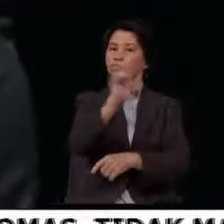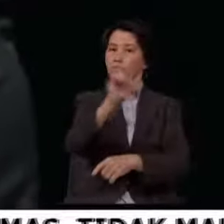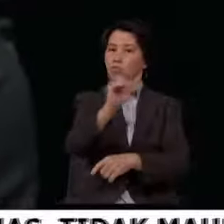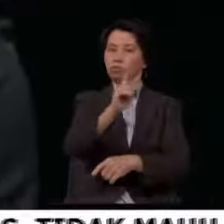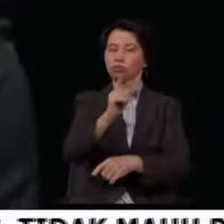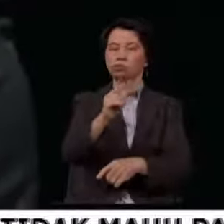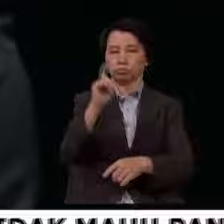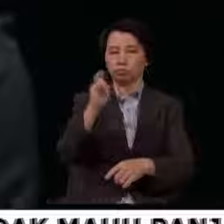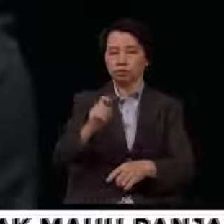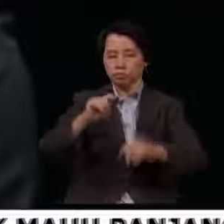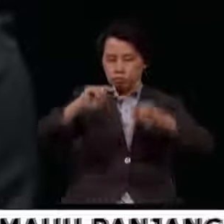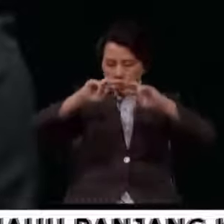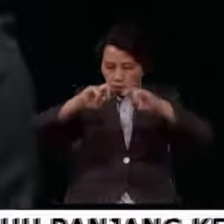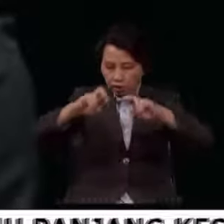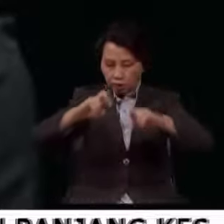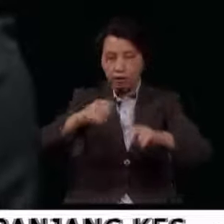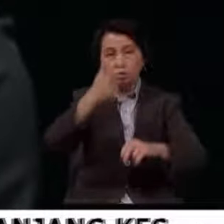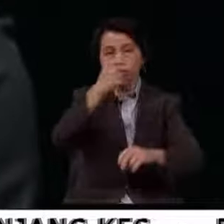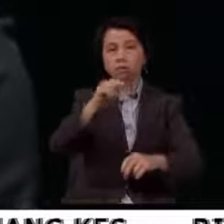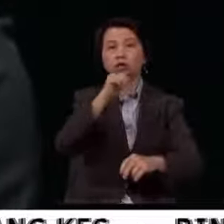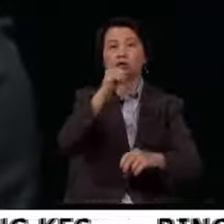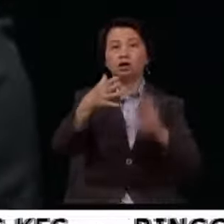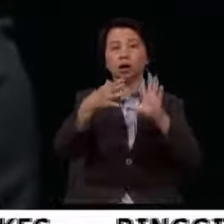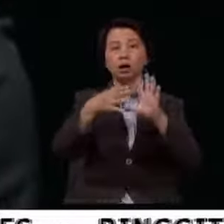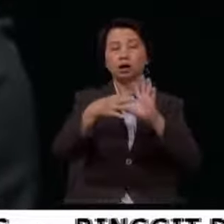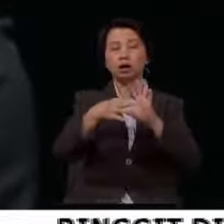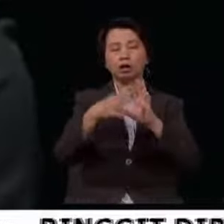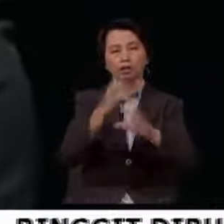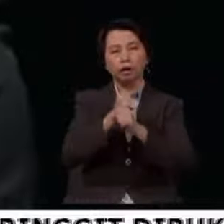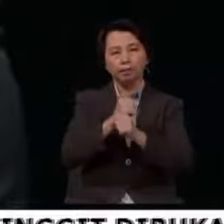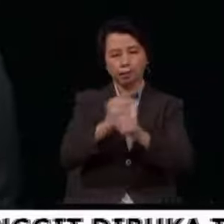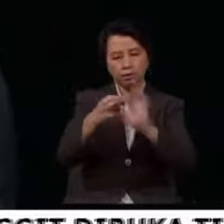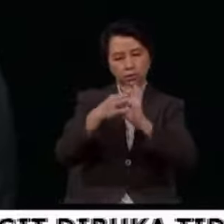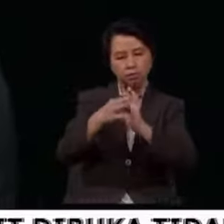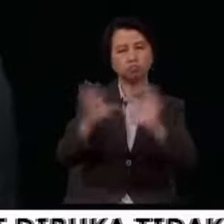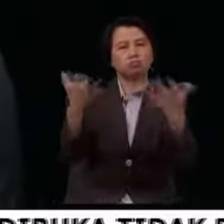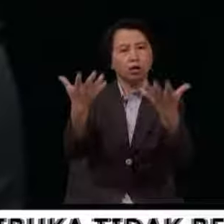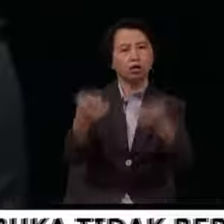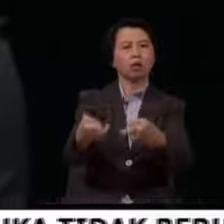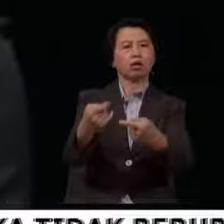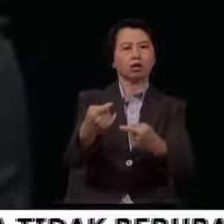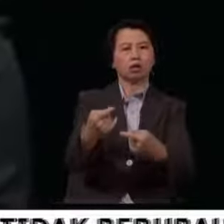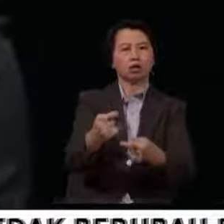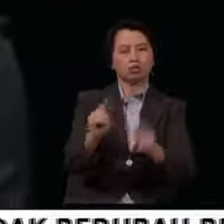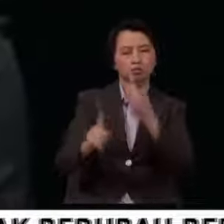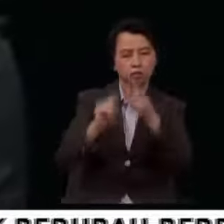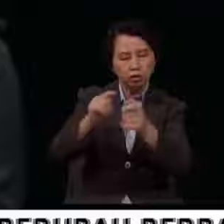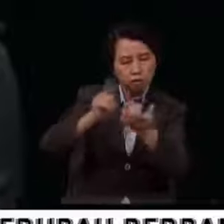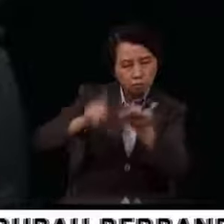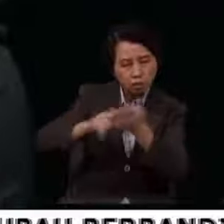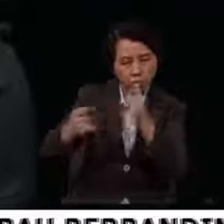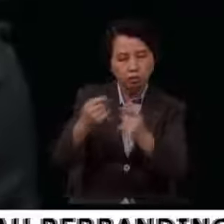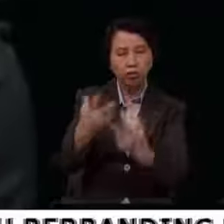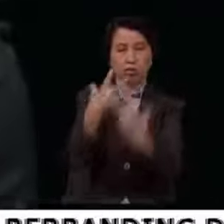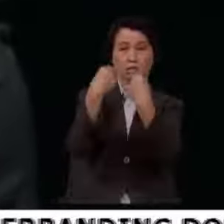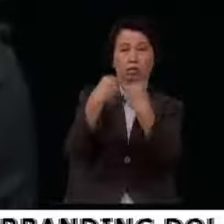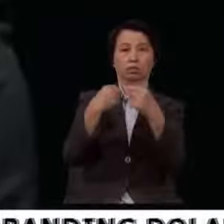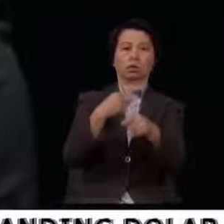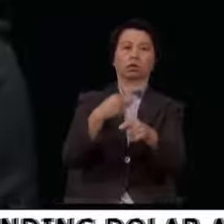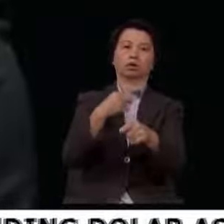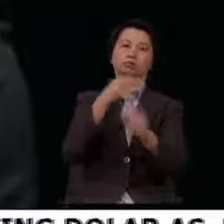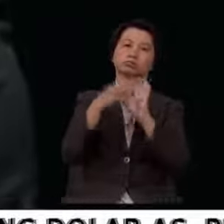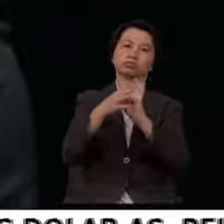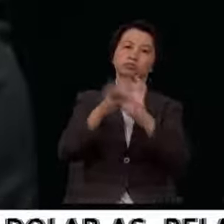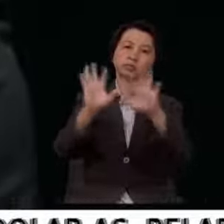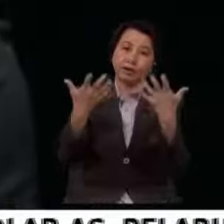hanya dalam hal ini kalau mereka tak tampil kedepan Tak bantu menerima lumayan tepat Bagaimana kami beliau membuat sosial Tania